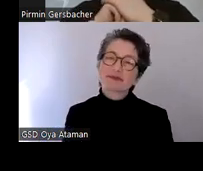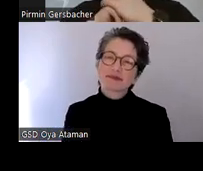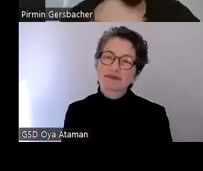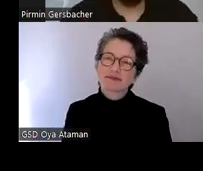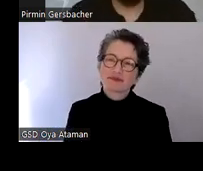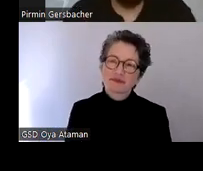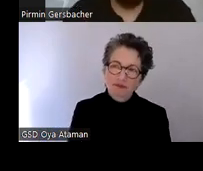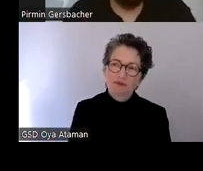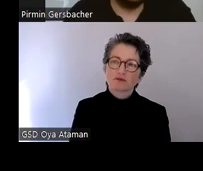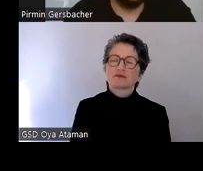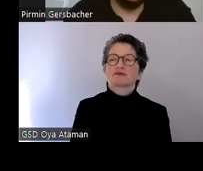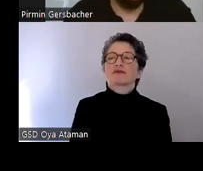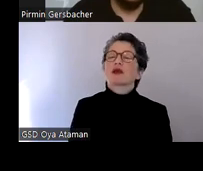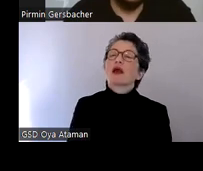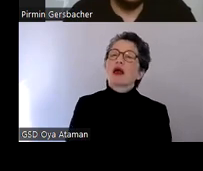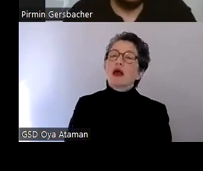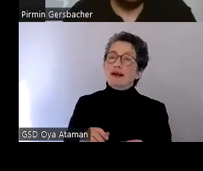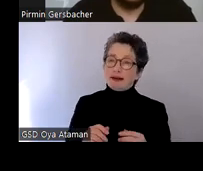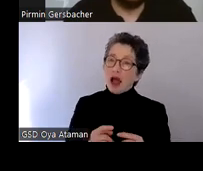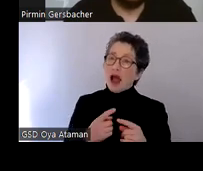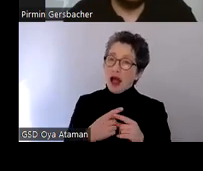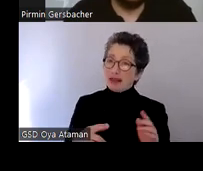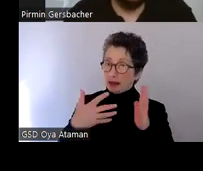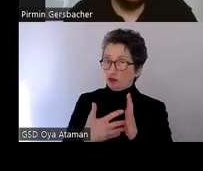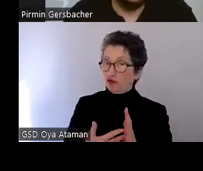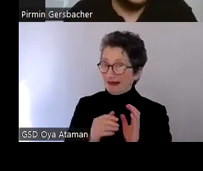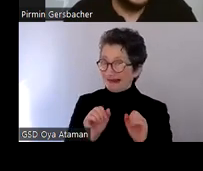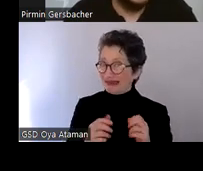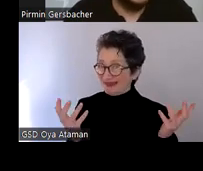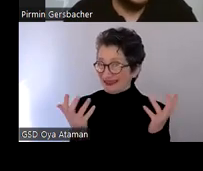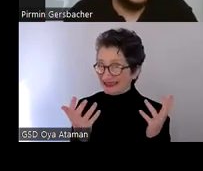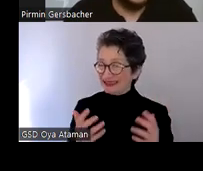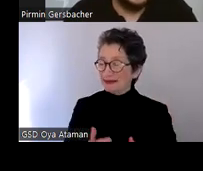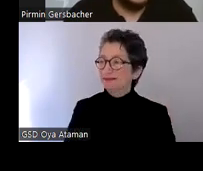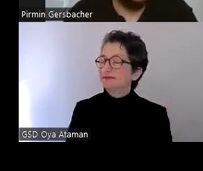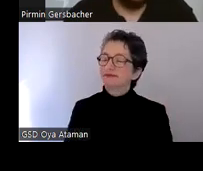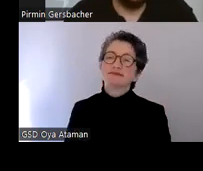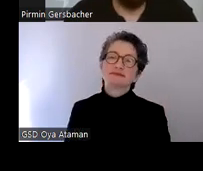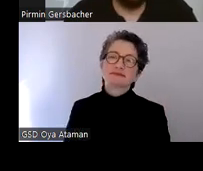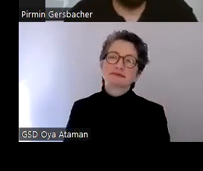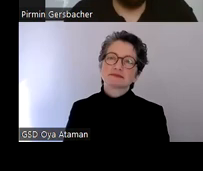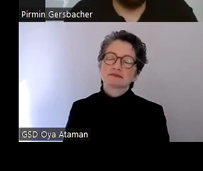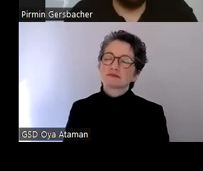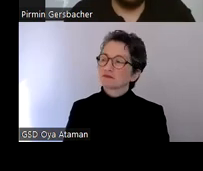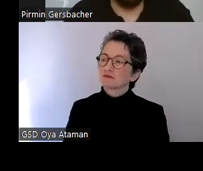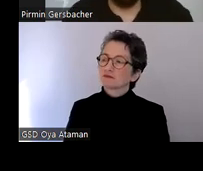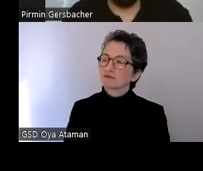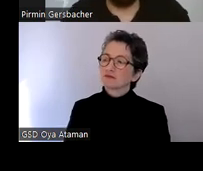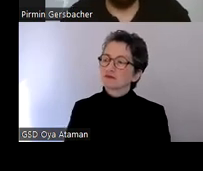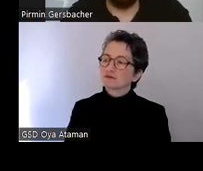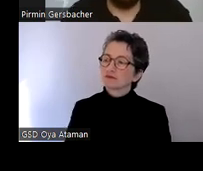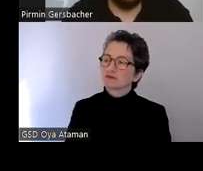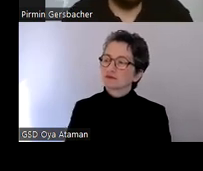Was noch automatisch überprüft werden kann, ist, ob es eine, dass alle Formularelemente programmatisch